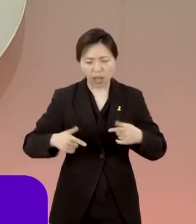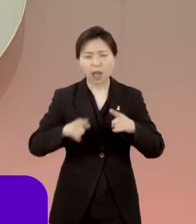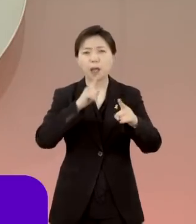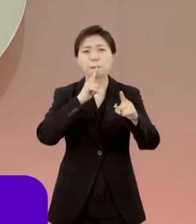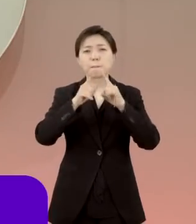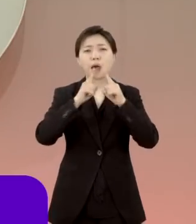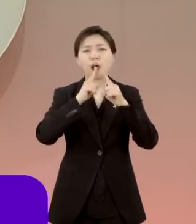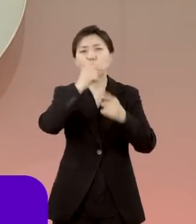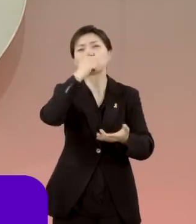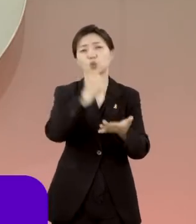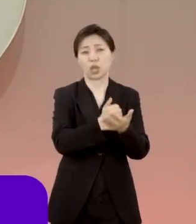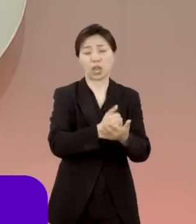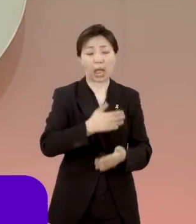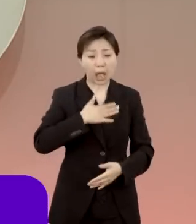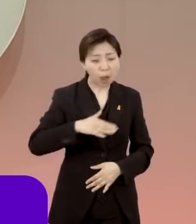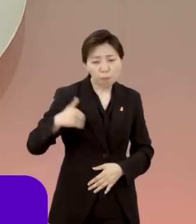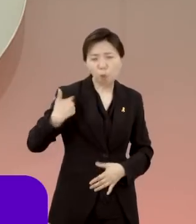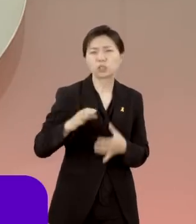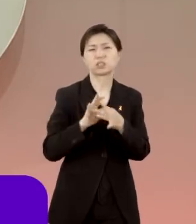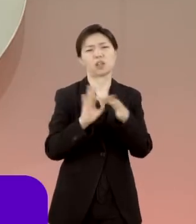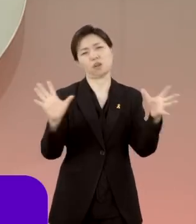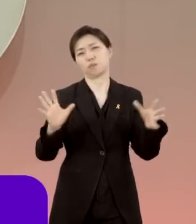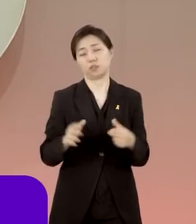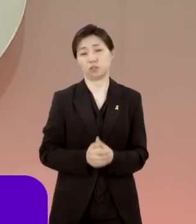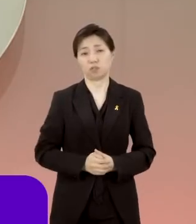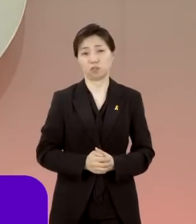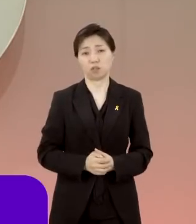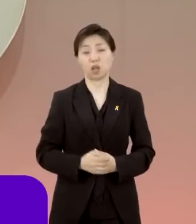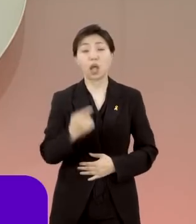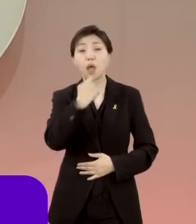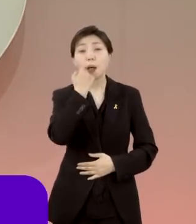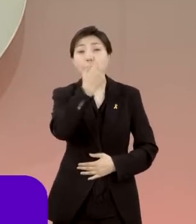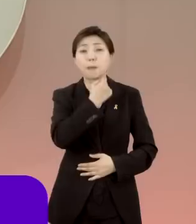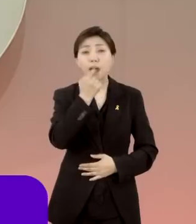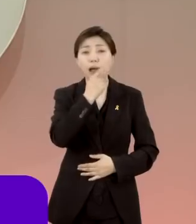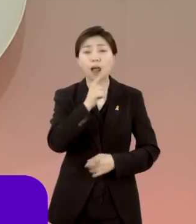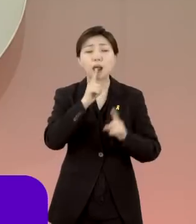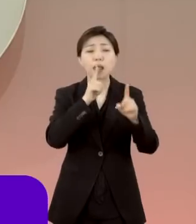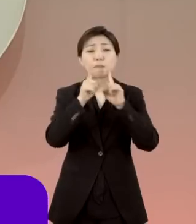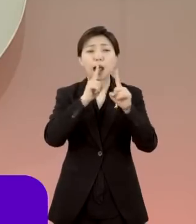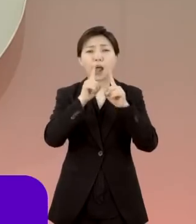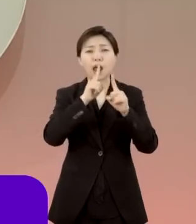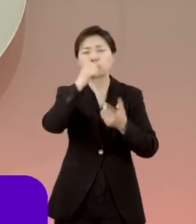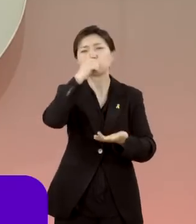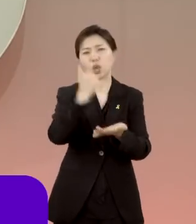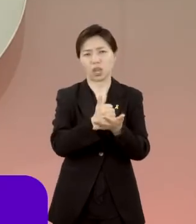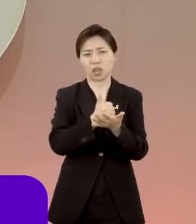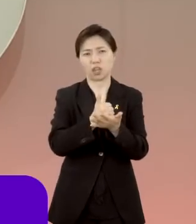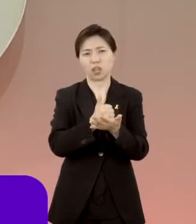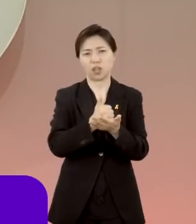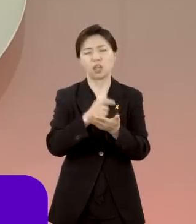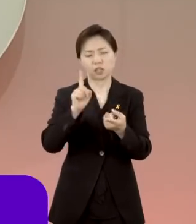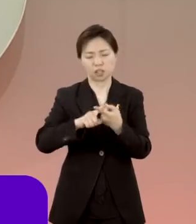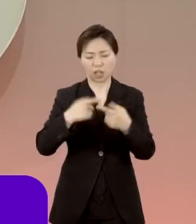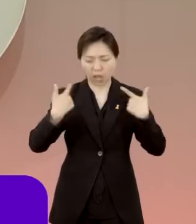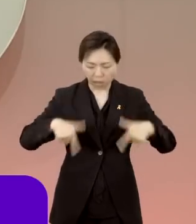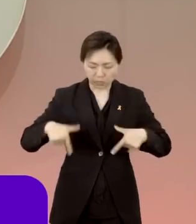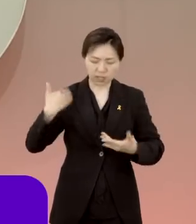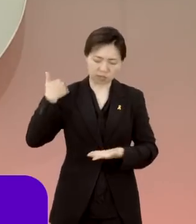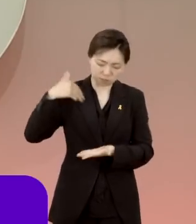늘 입으로 지은 업 알고 지었건 모르고 지었건 입으로 지은 업을 늘